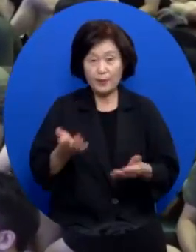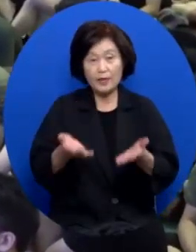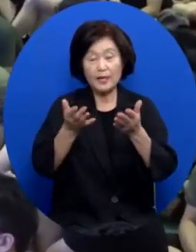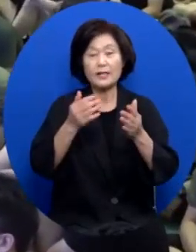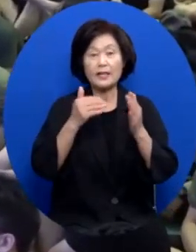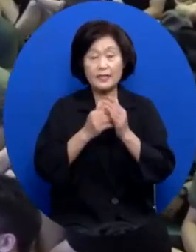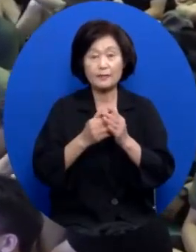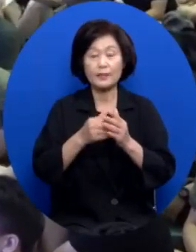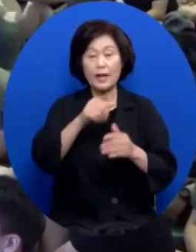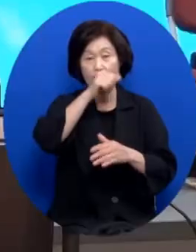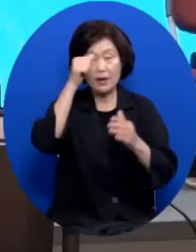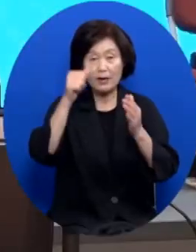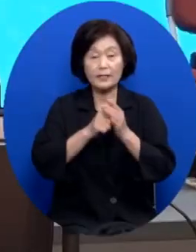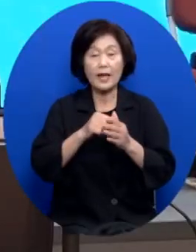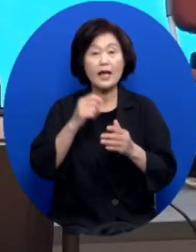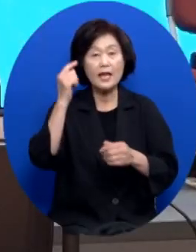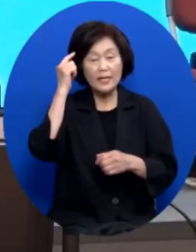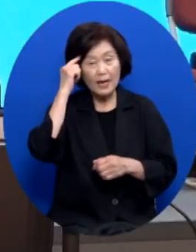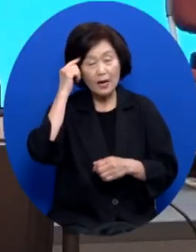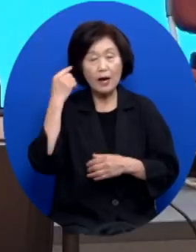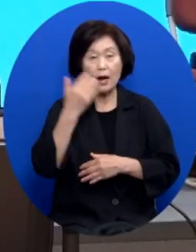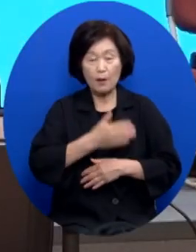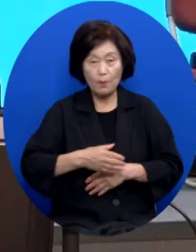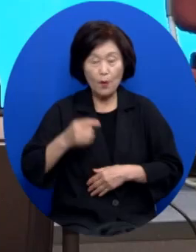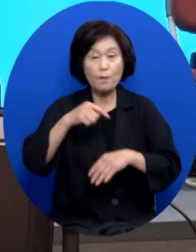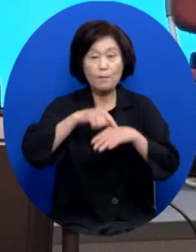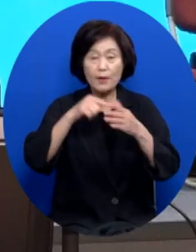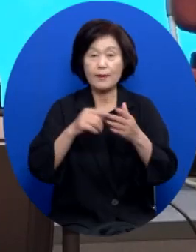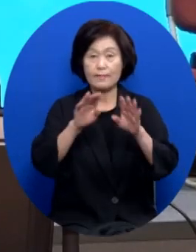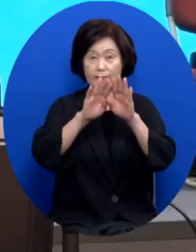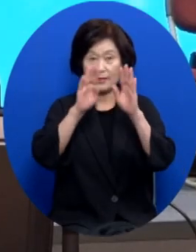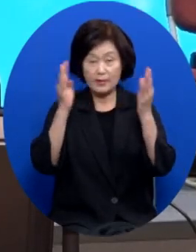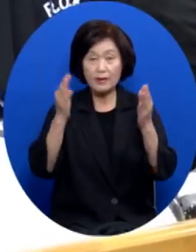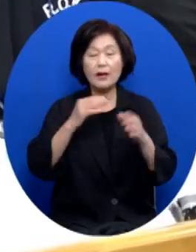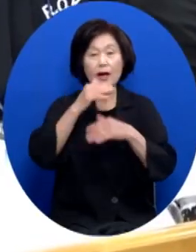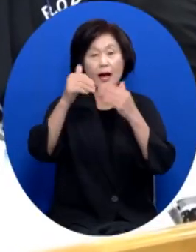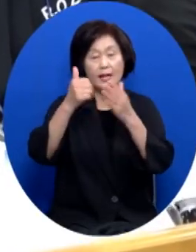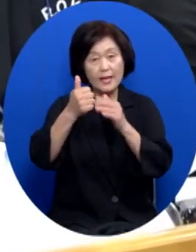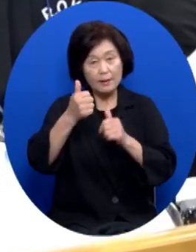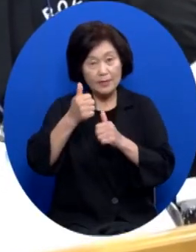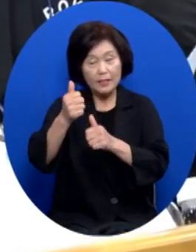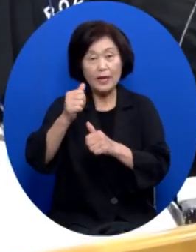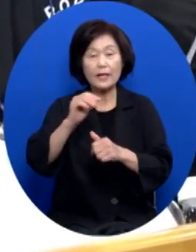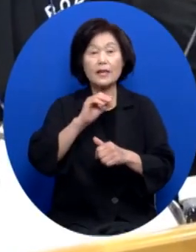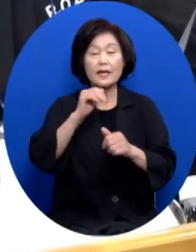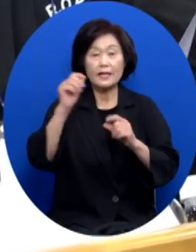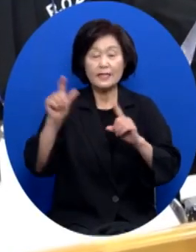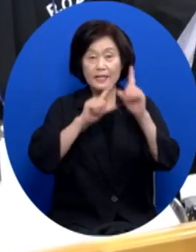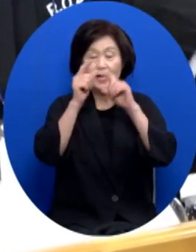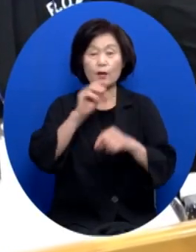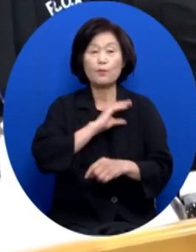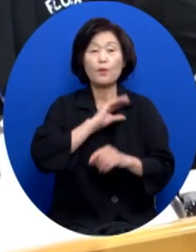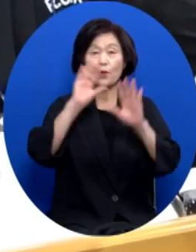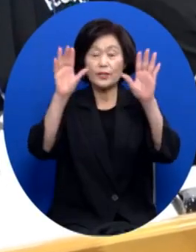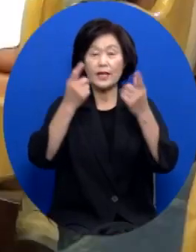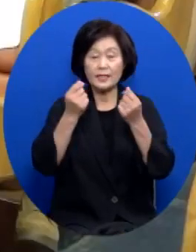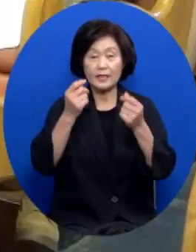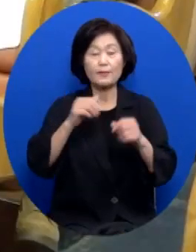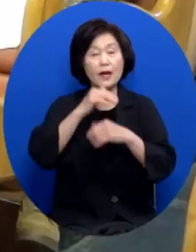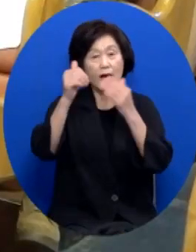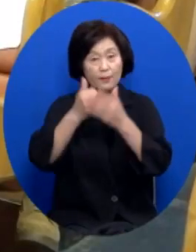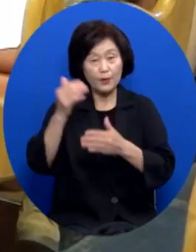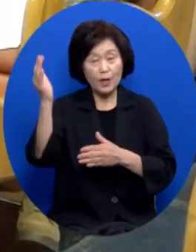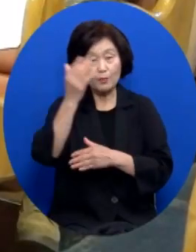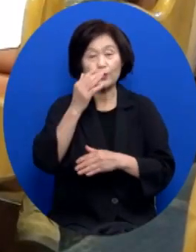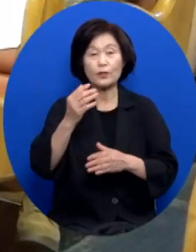목사는 일평생 머리와 육체 그리고 마음을 연단하며 하나님을 따랐던 모세처럼 우리도 하나님께 훈련받아